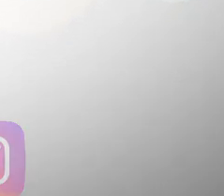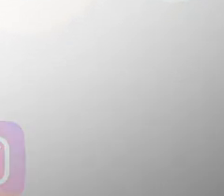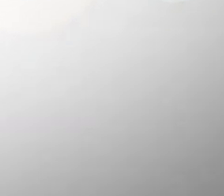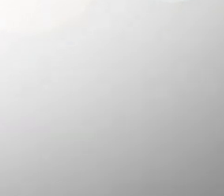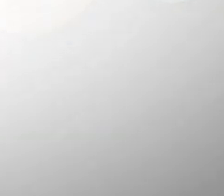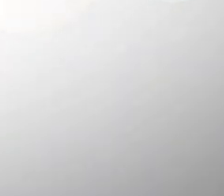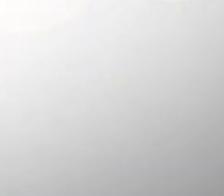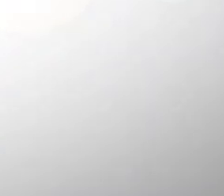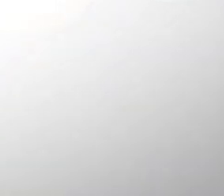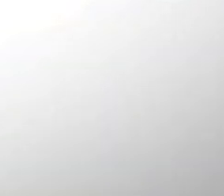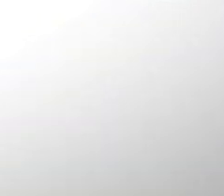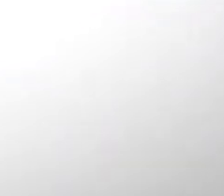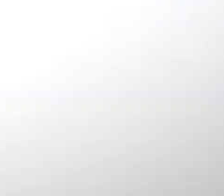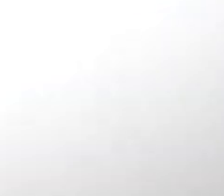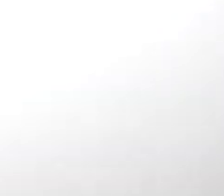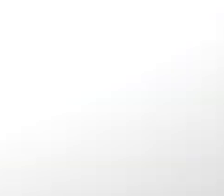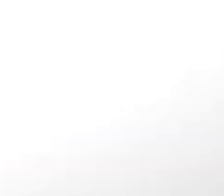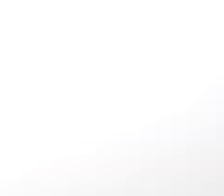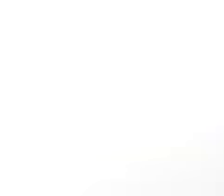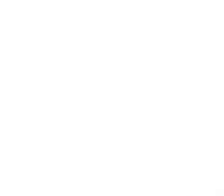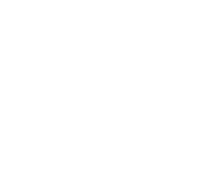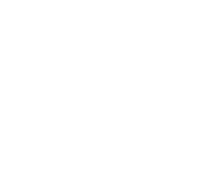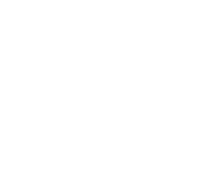hai hai